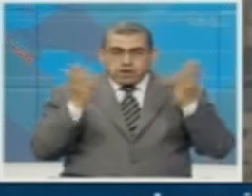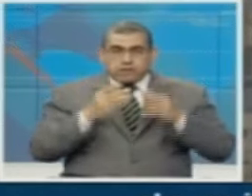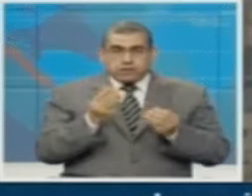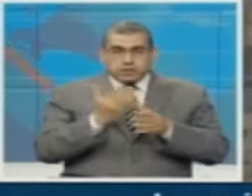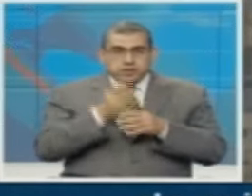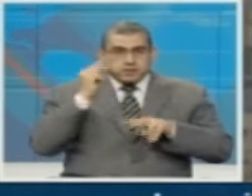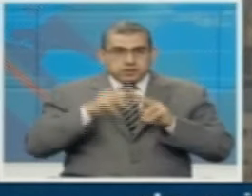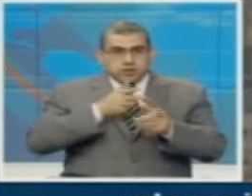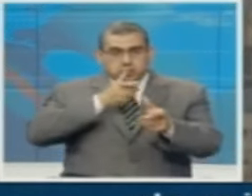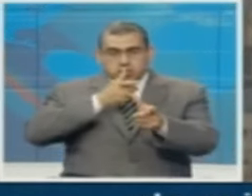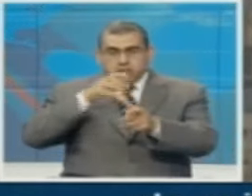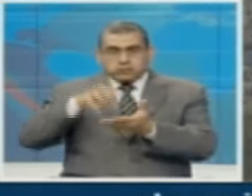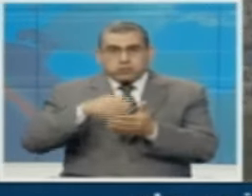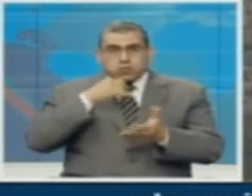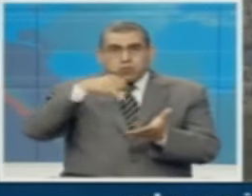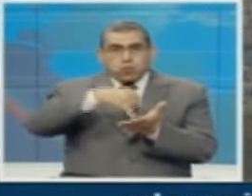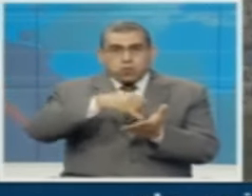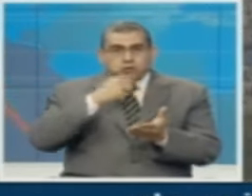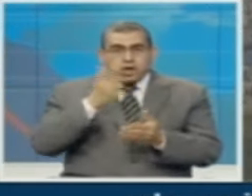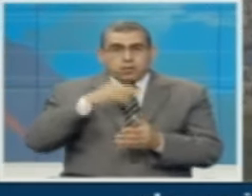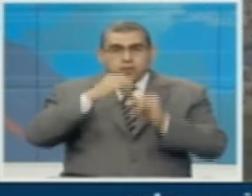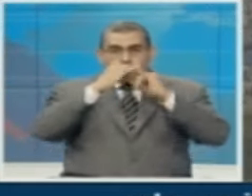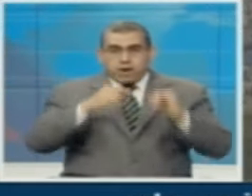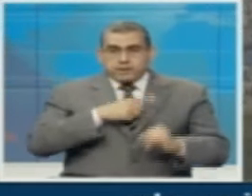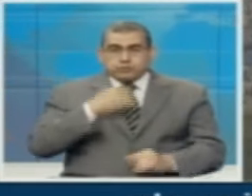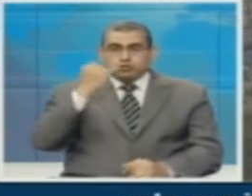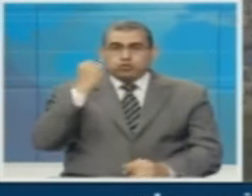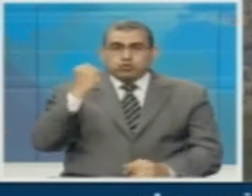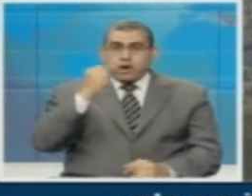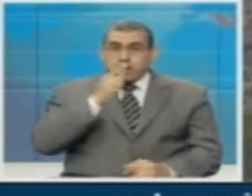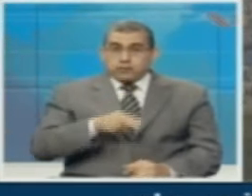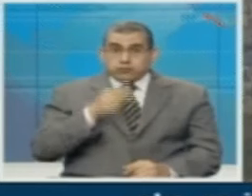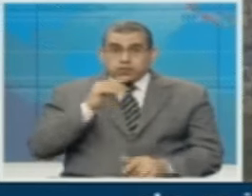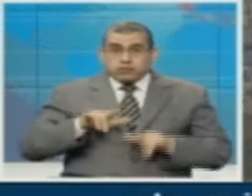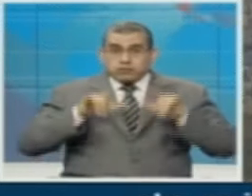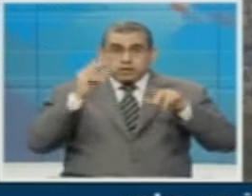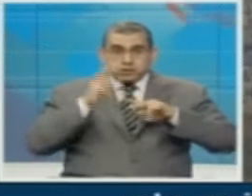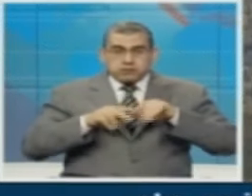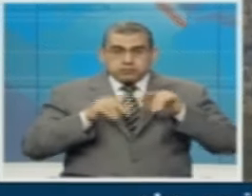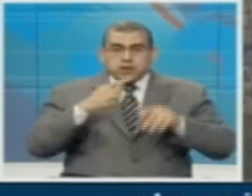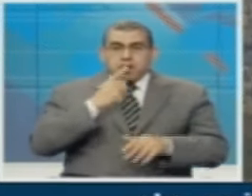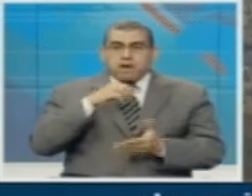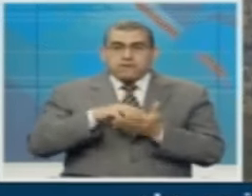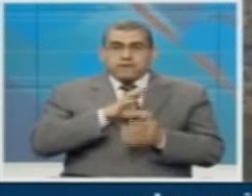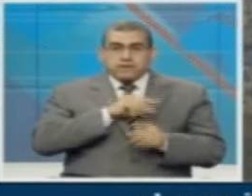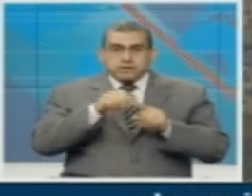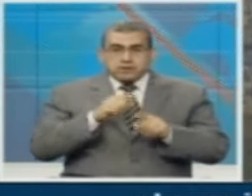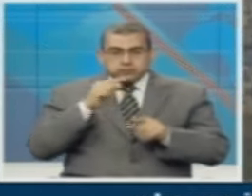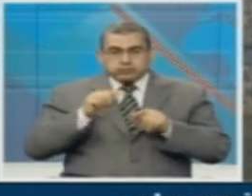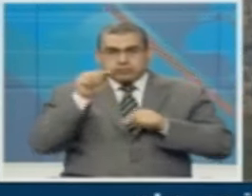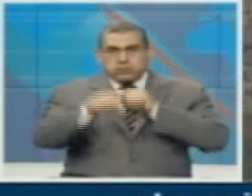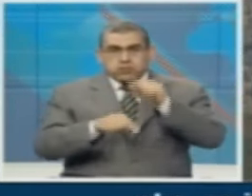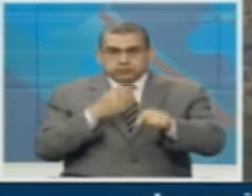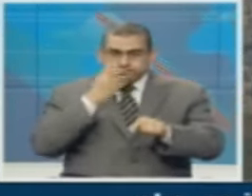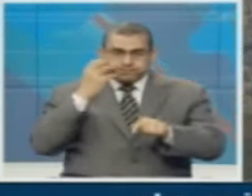قصف للاحتلال وسط القطاع ومخيم الشجاعية. واستهدف طيران الاحتلال الحربي مدينة رفح الفلسطينية ومحيطها